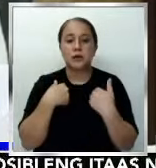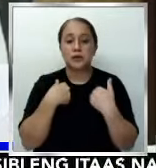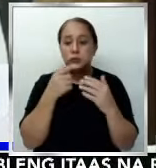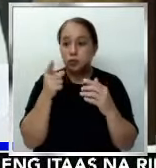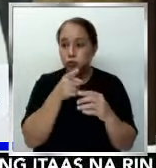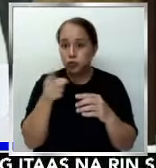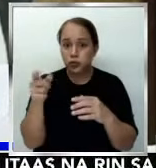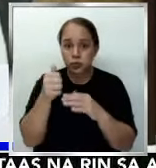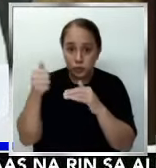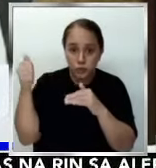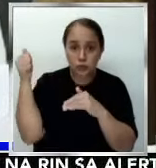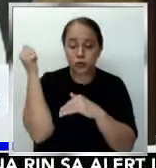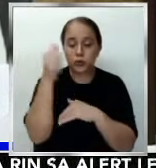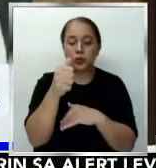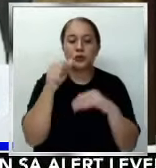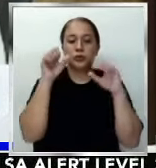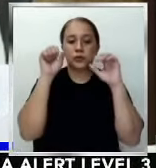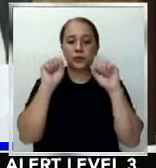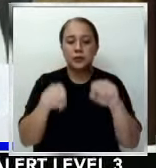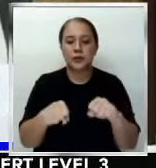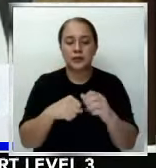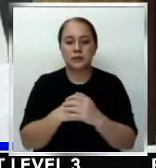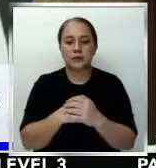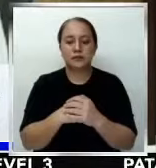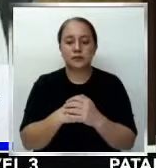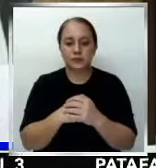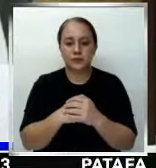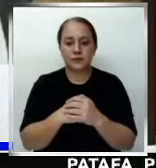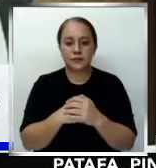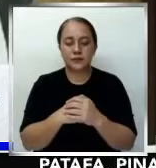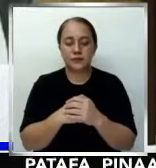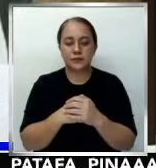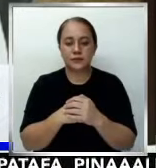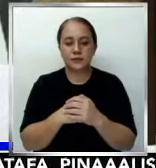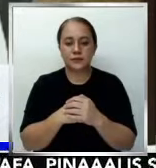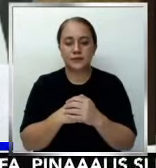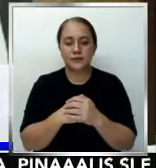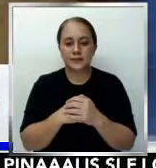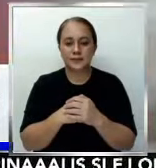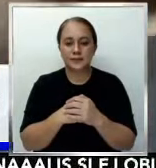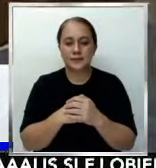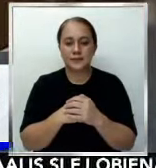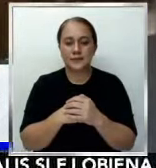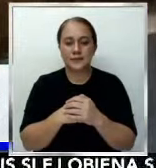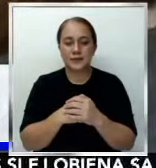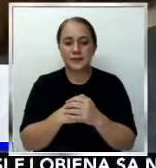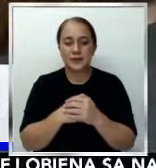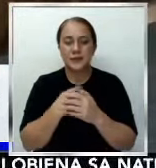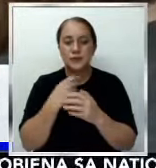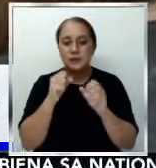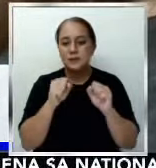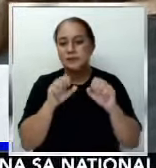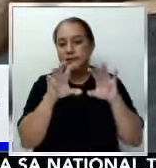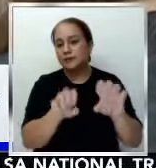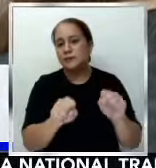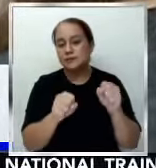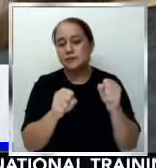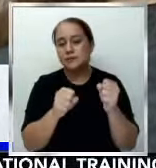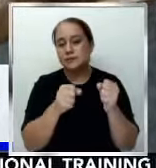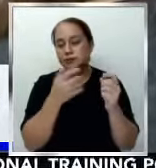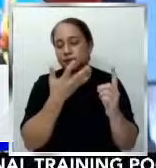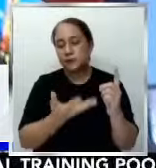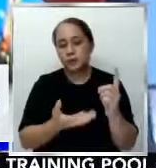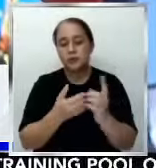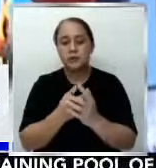can just insist and arrest him. Sa isang panayam, agad din ginitid